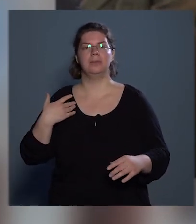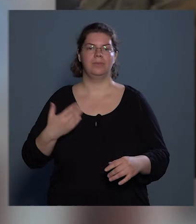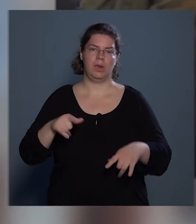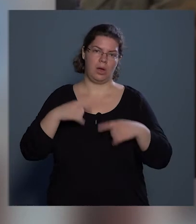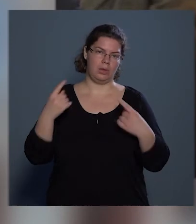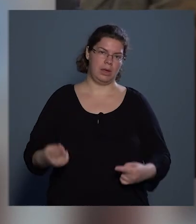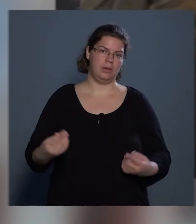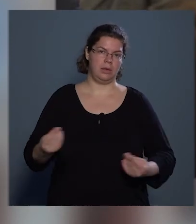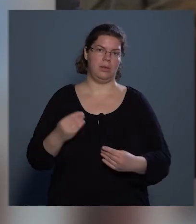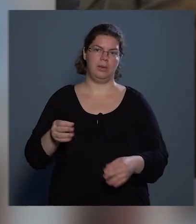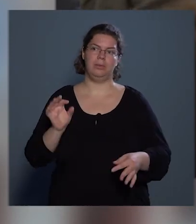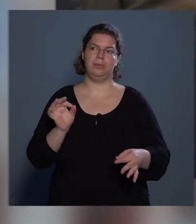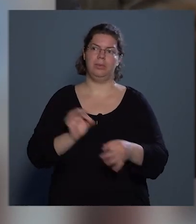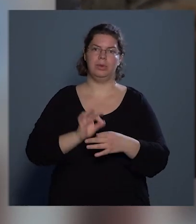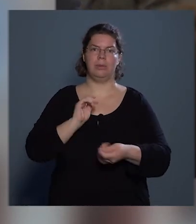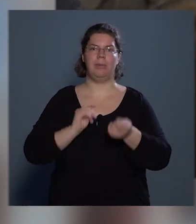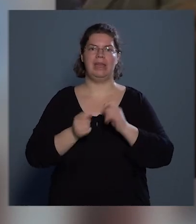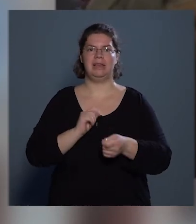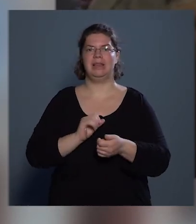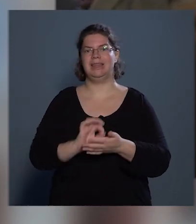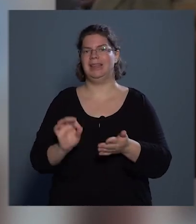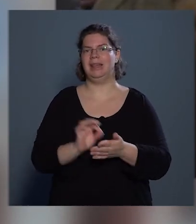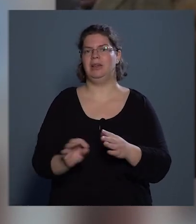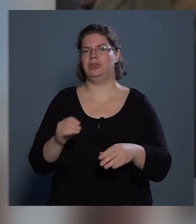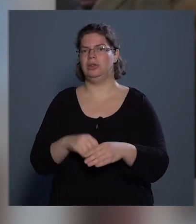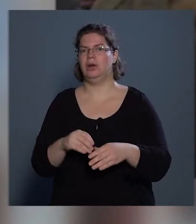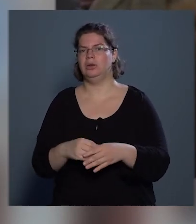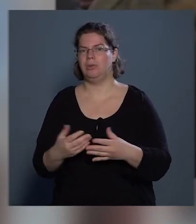határozat, ami pedig pont a pályázat kiírását tartalmazná.